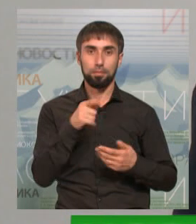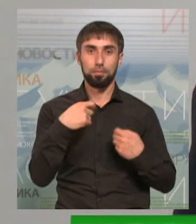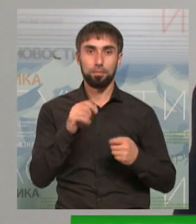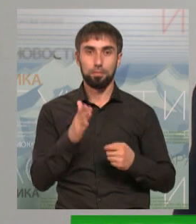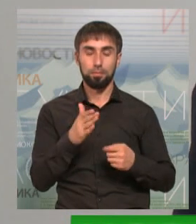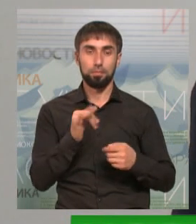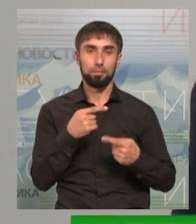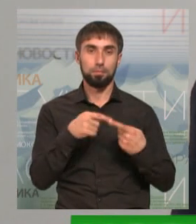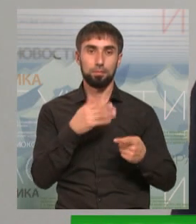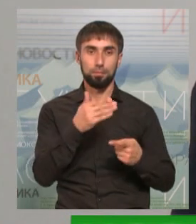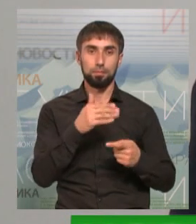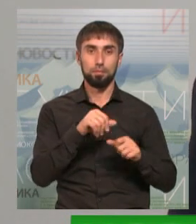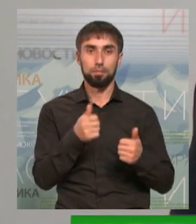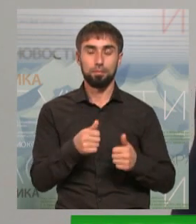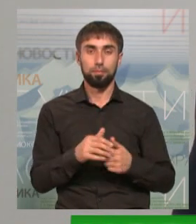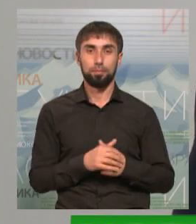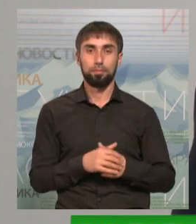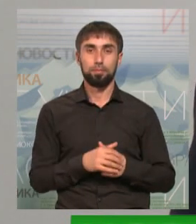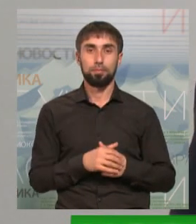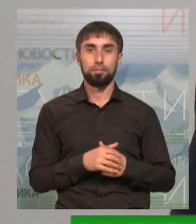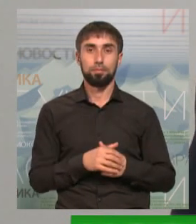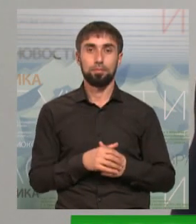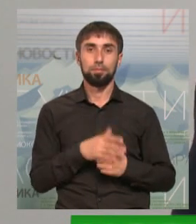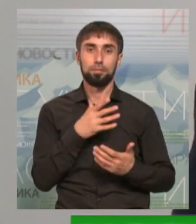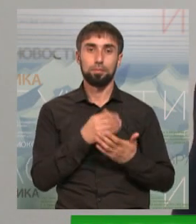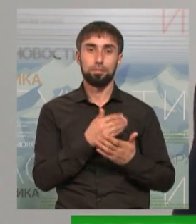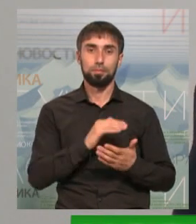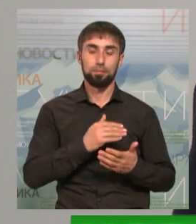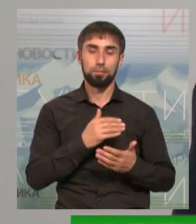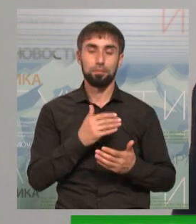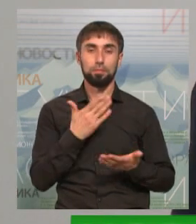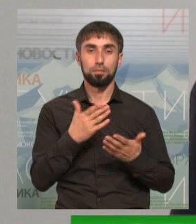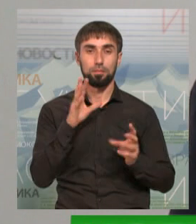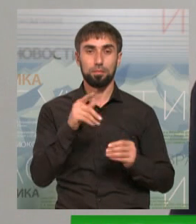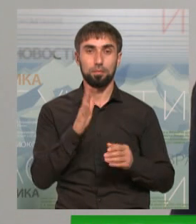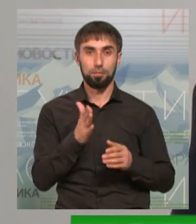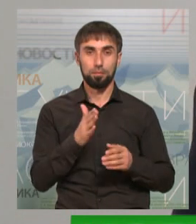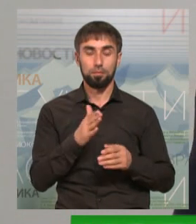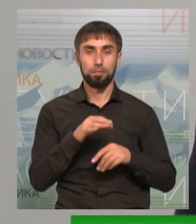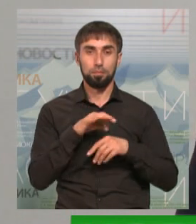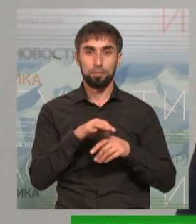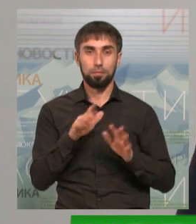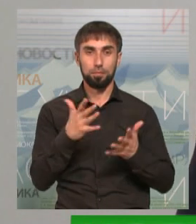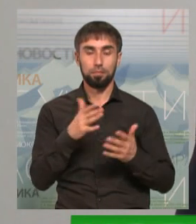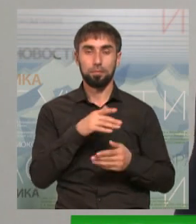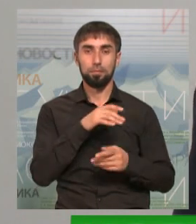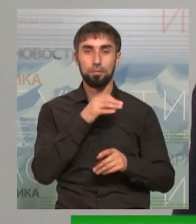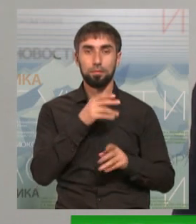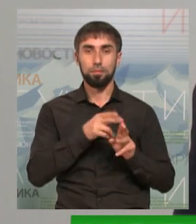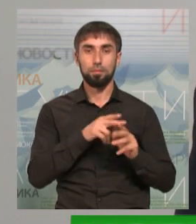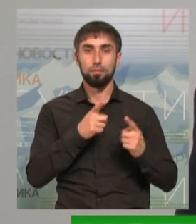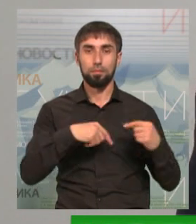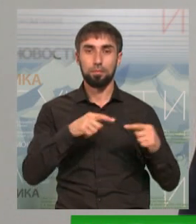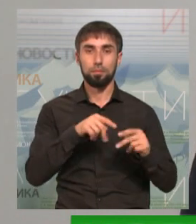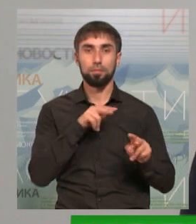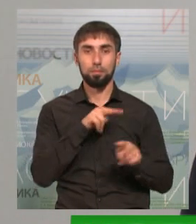либо иные там формы коммерческие. Поэтому, когда это все будет происходить, обязательно общественный контроль должен быть со стороны